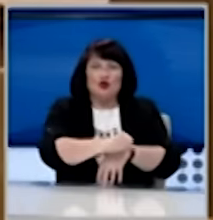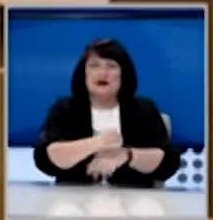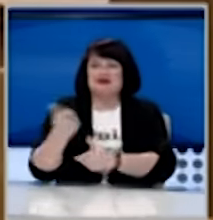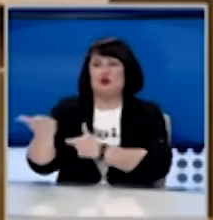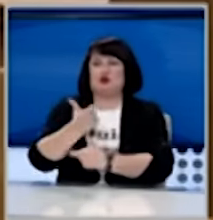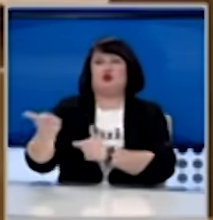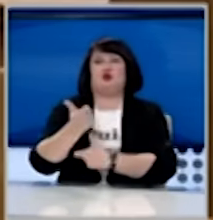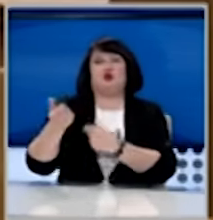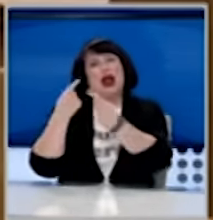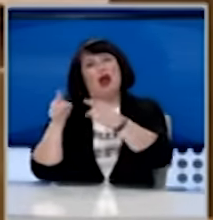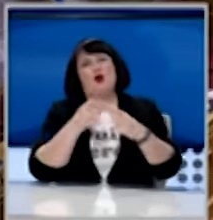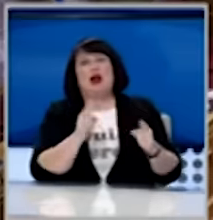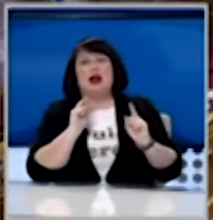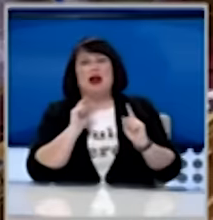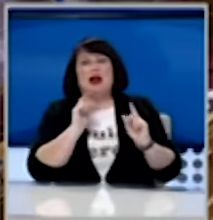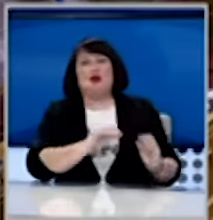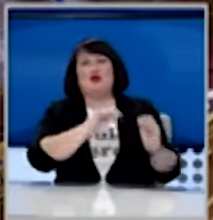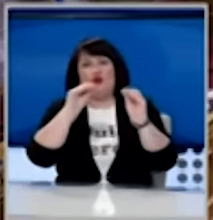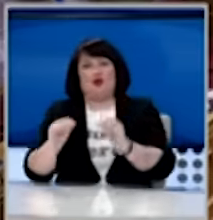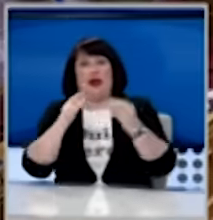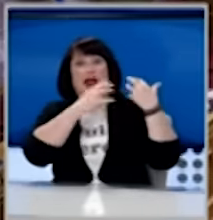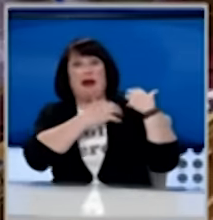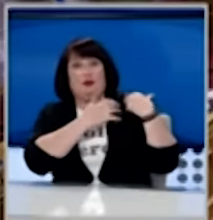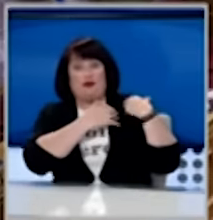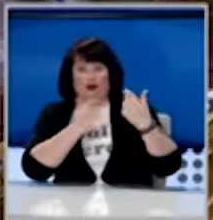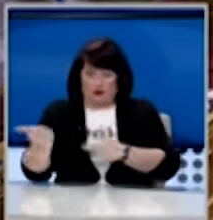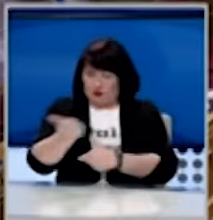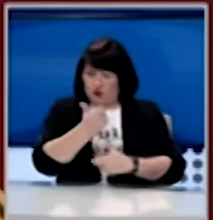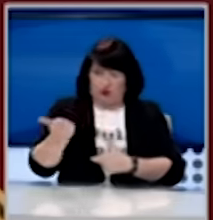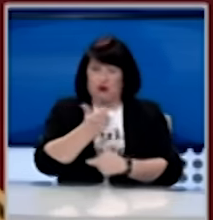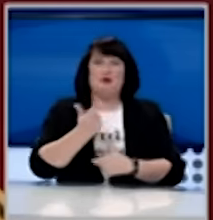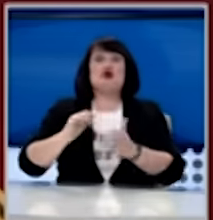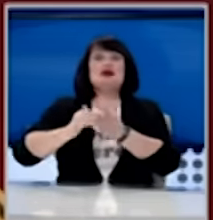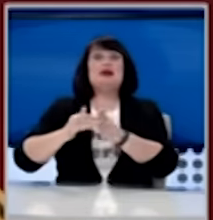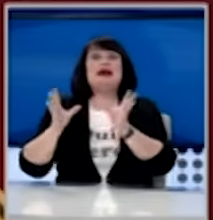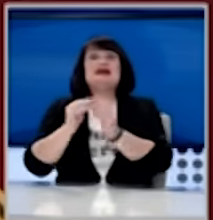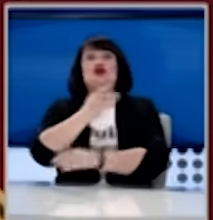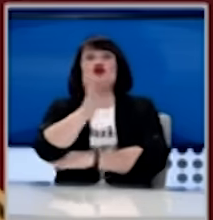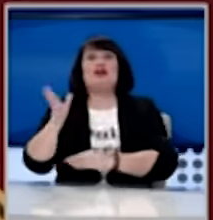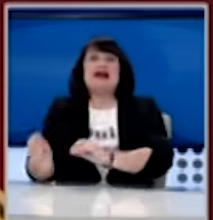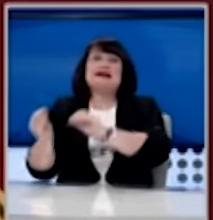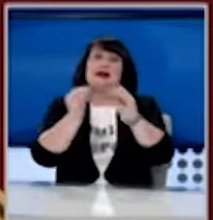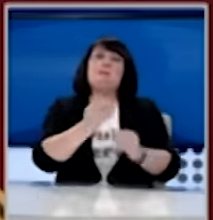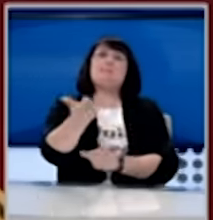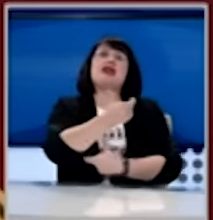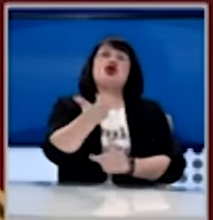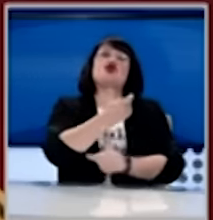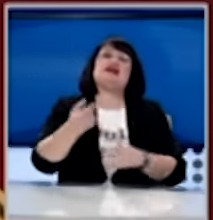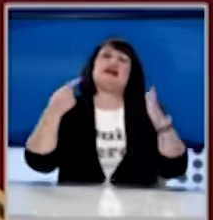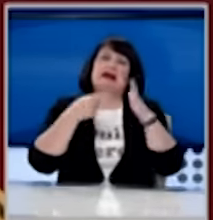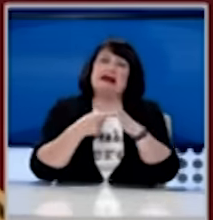κατάσβεση και τη μεταφορά της αρμοδιότητας κατάσβεσης απ τη δασική υπηρεσία στην πυροσβεστική